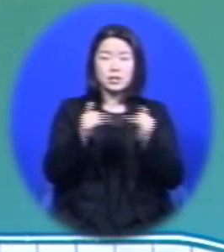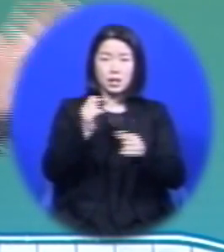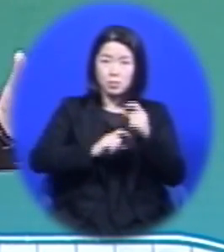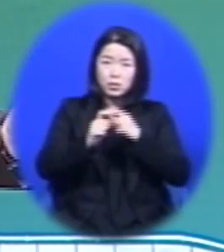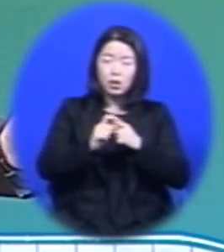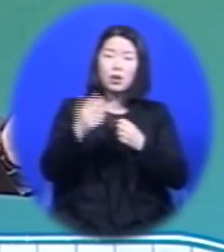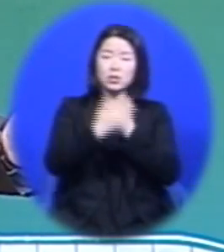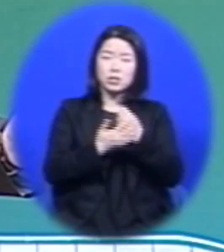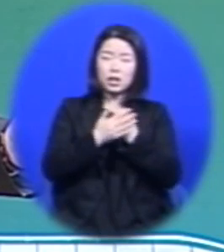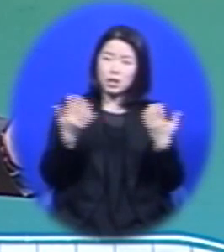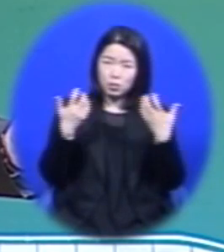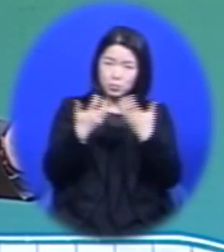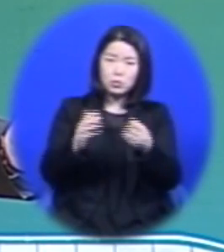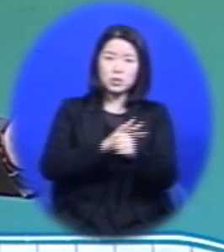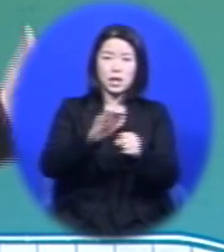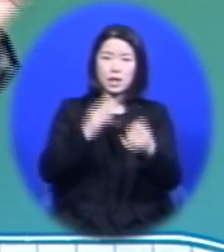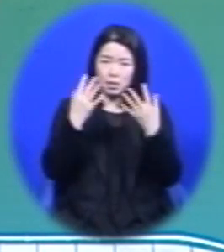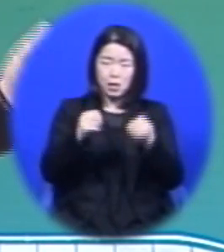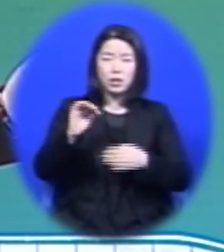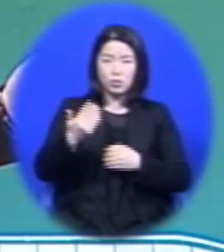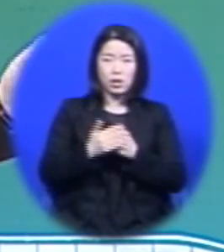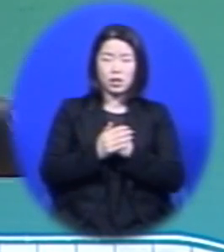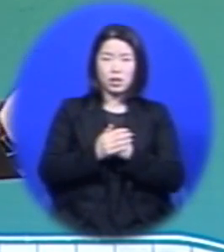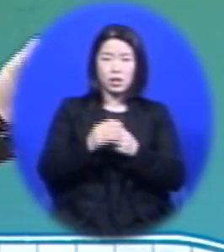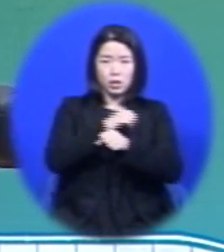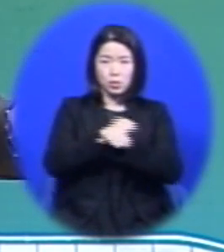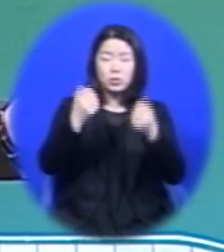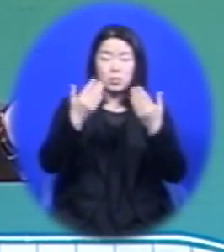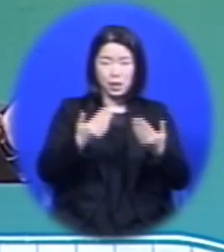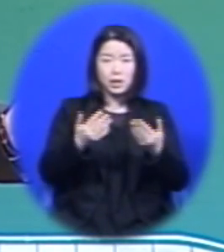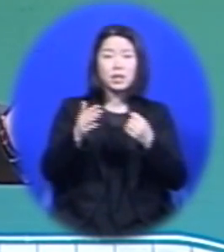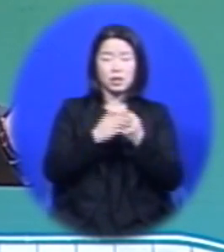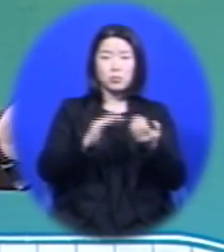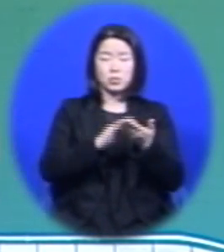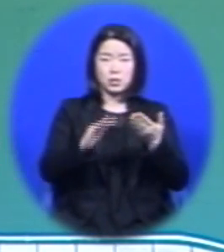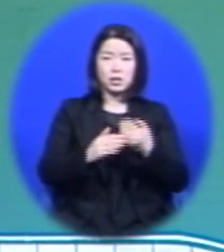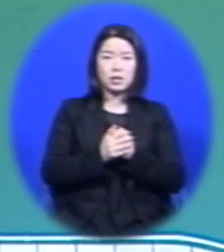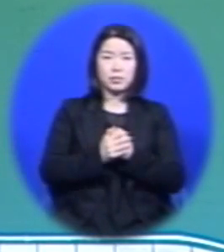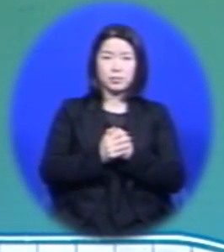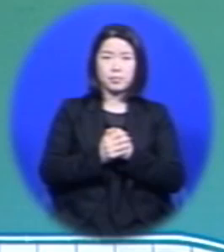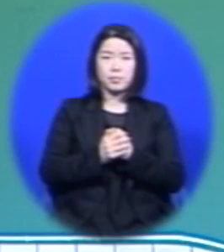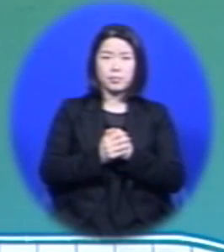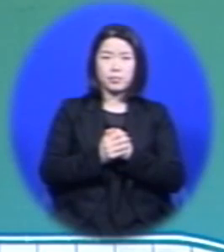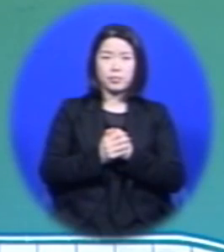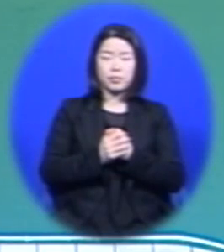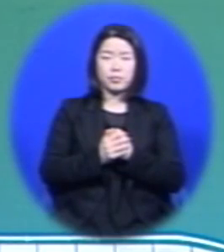더 사랑이 많아지게 됩니다. 용서받은 사람은 그렇게 됩니다.